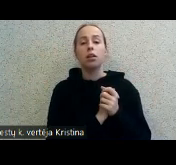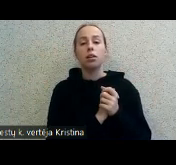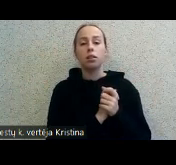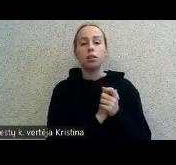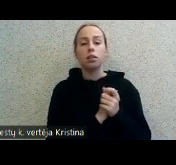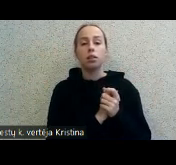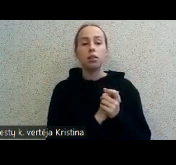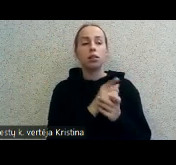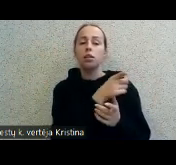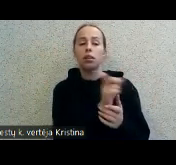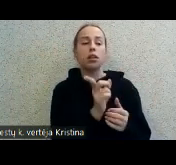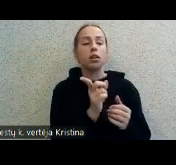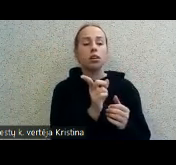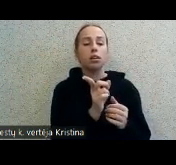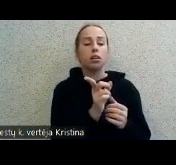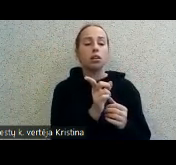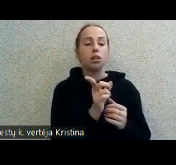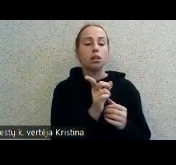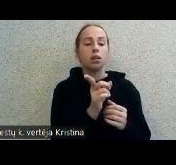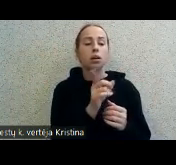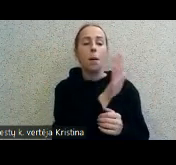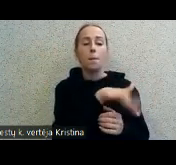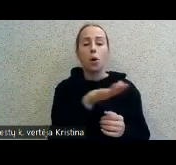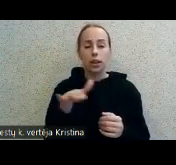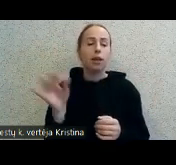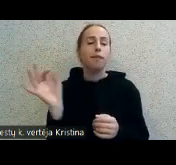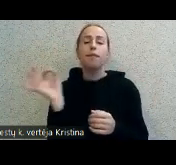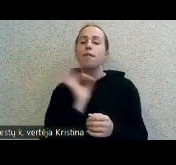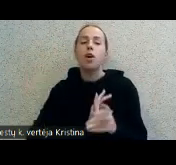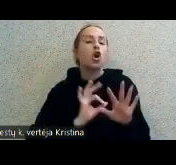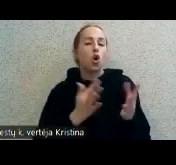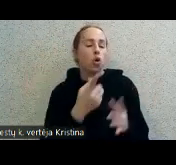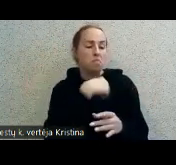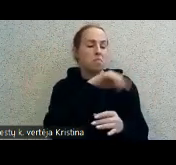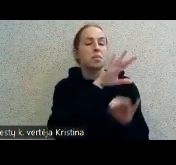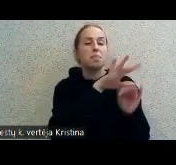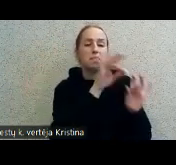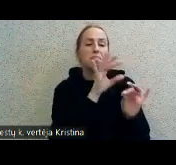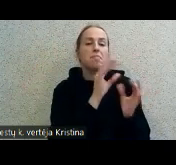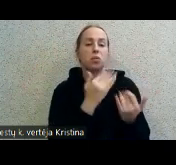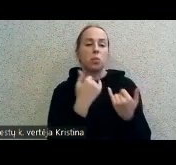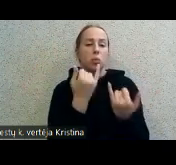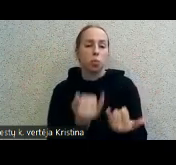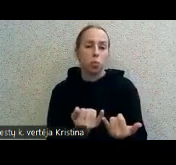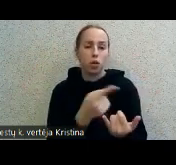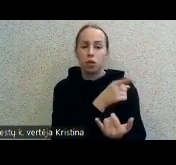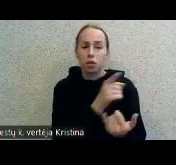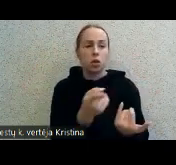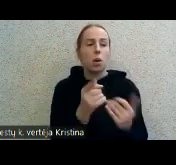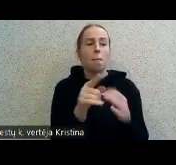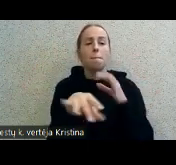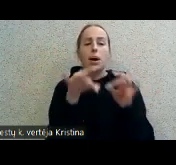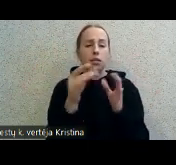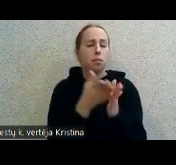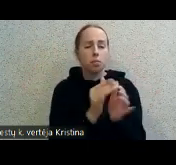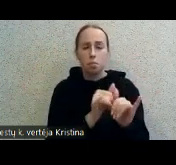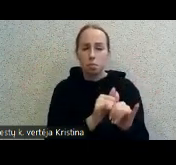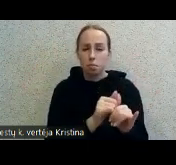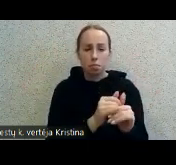tokias knygas, kurios mūsų nuomonė būtų naudingos vaikams. Taip, kad jie turi labai platų pasirinkimą ir gali skaityti,